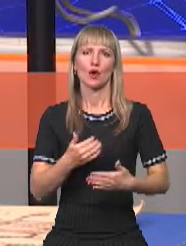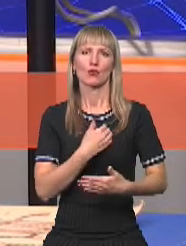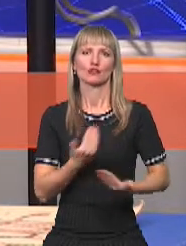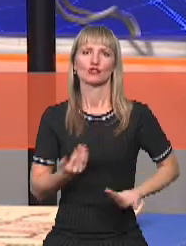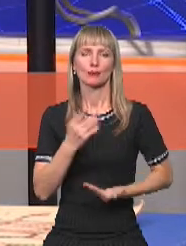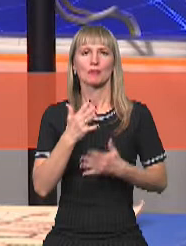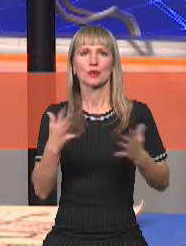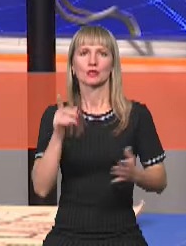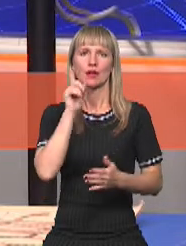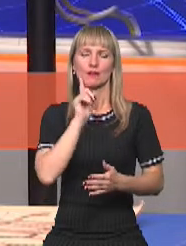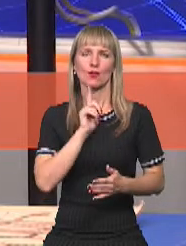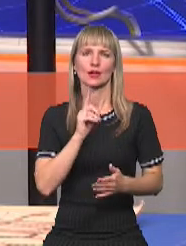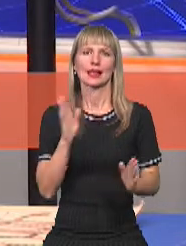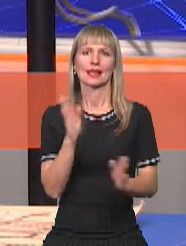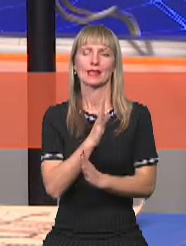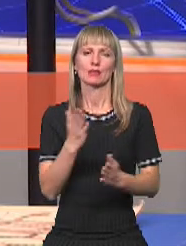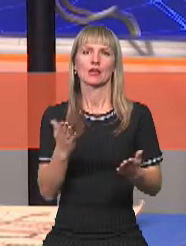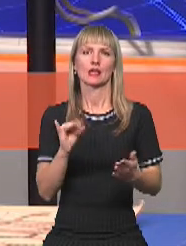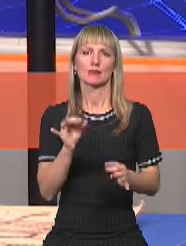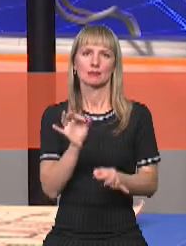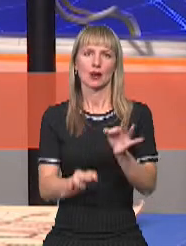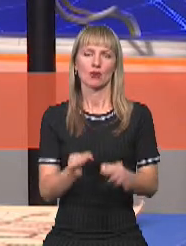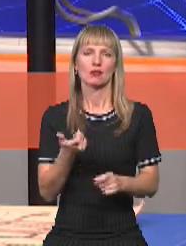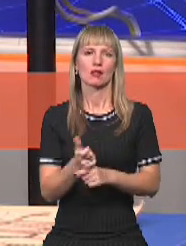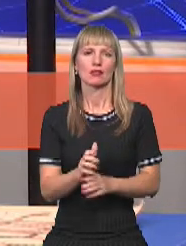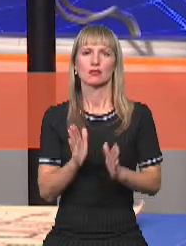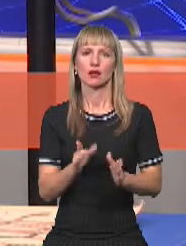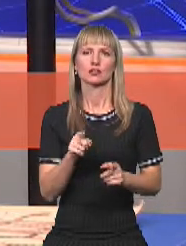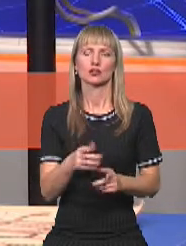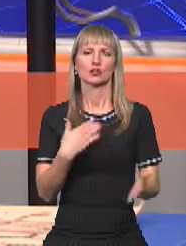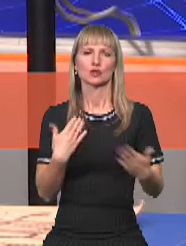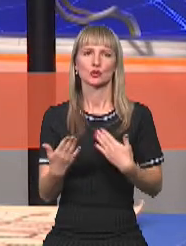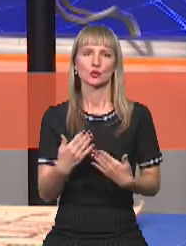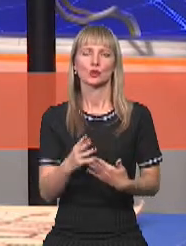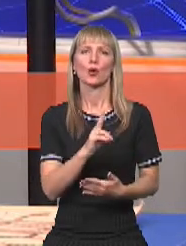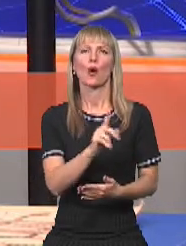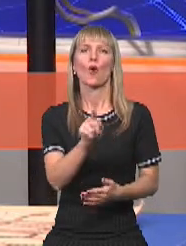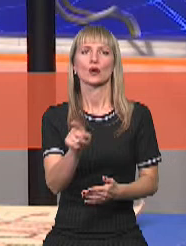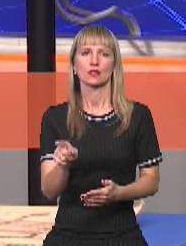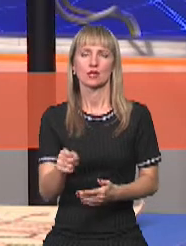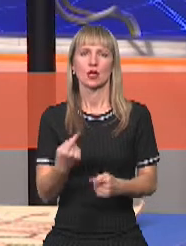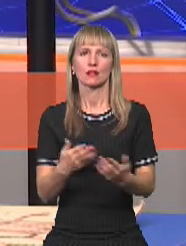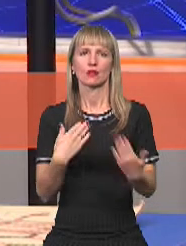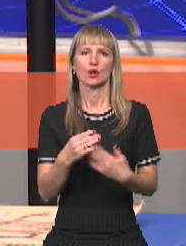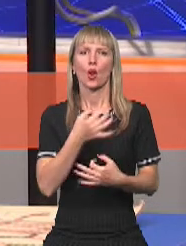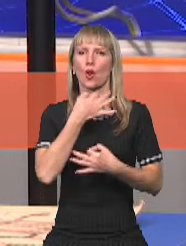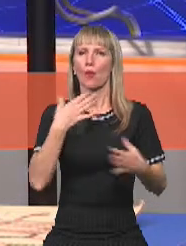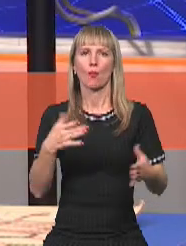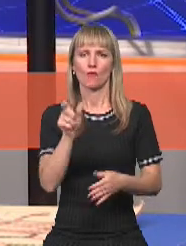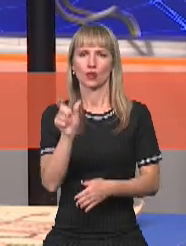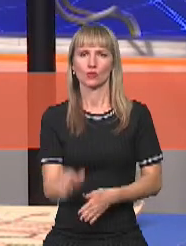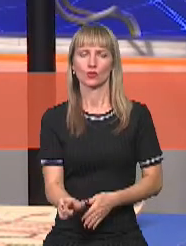більш комфортно. Бо клімат і екологія – це не тільки те, що стосується когось, але це те, що стосується будь-якої